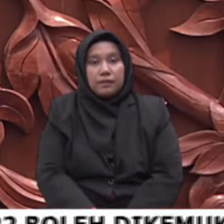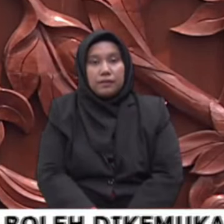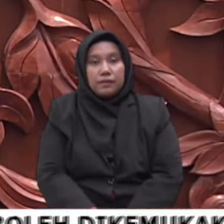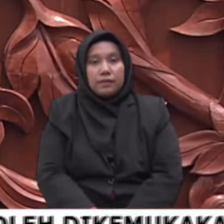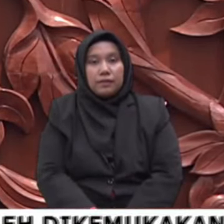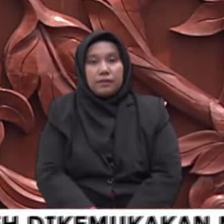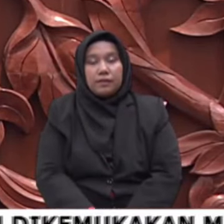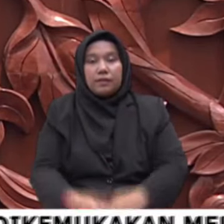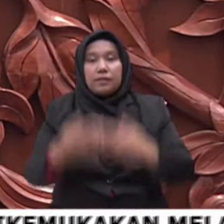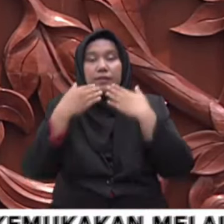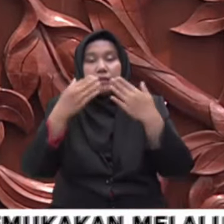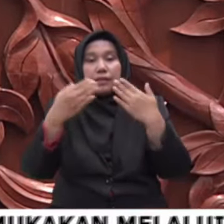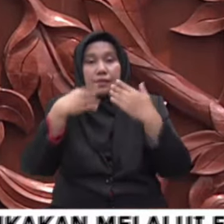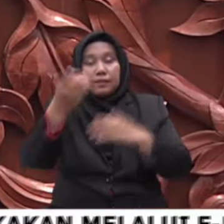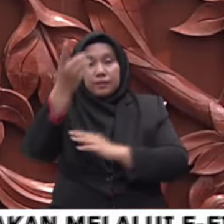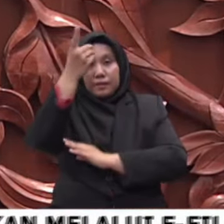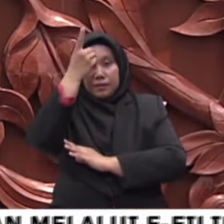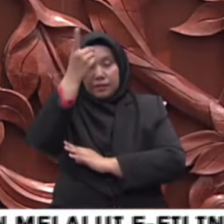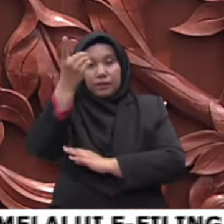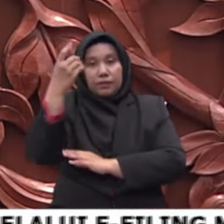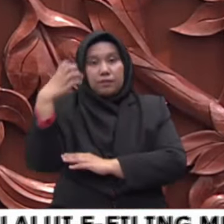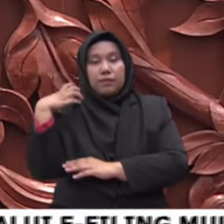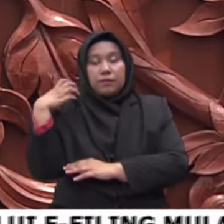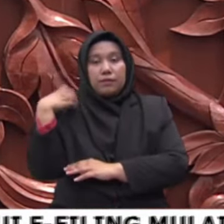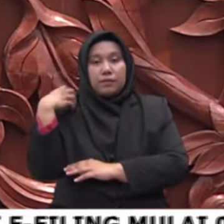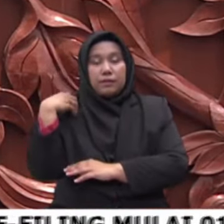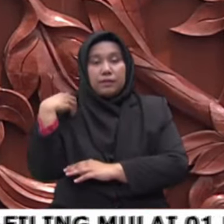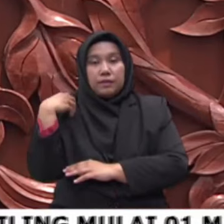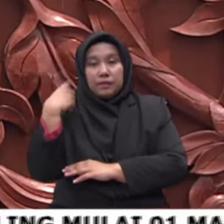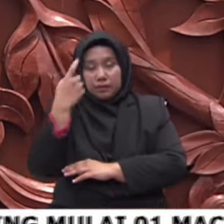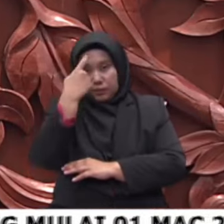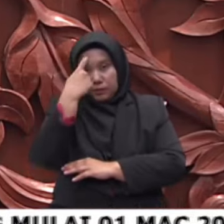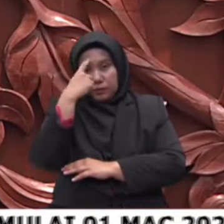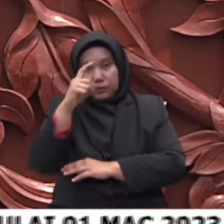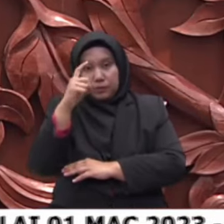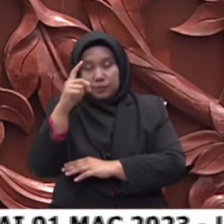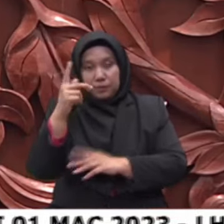Terima kasih Datuk Pengerusi atas peluang untuk saya